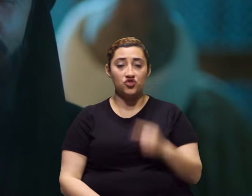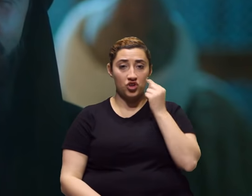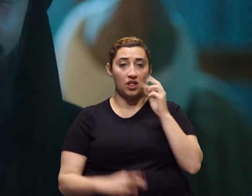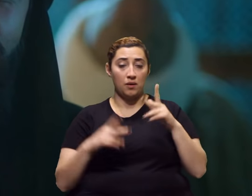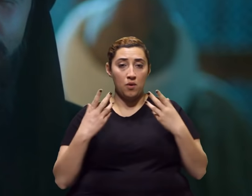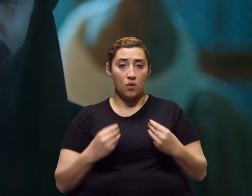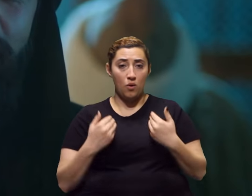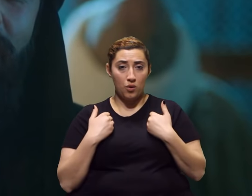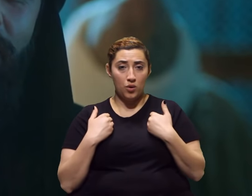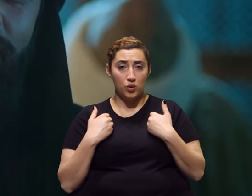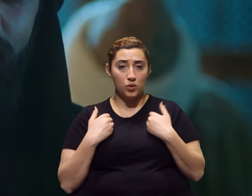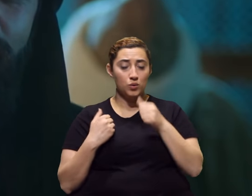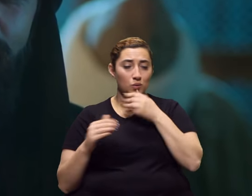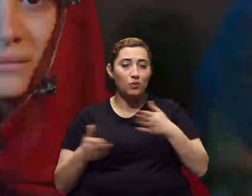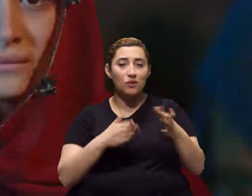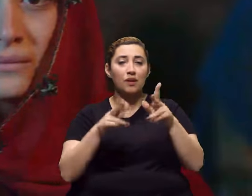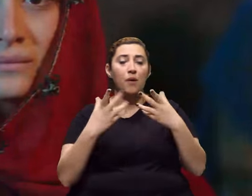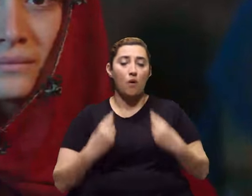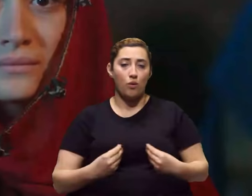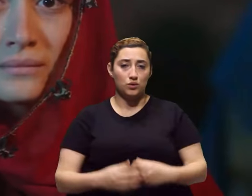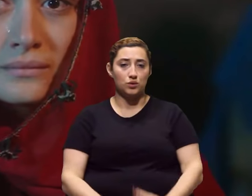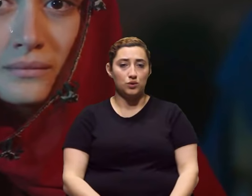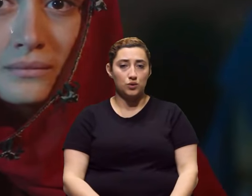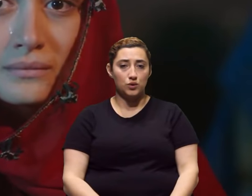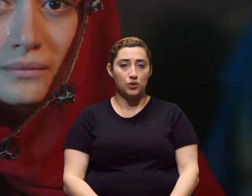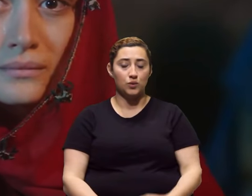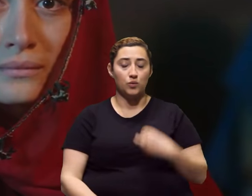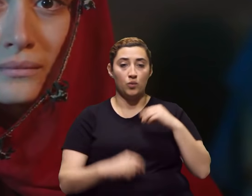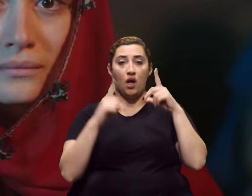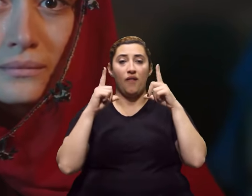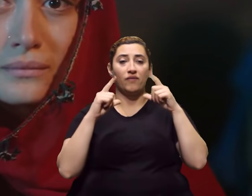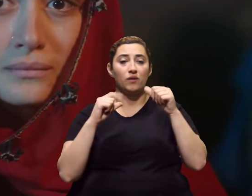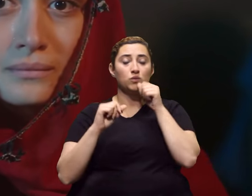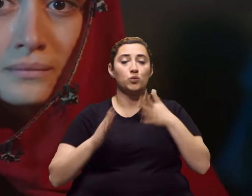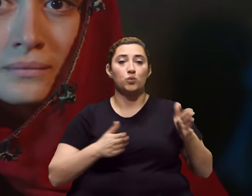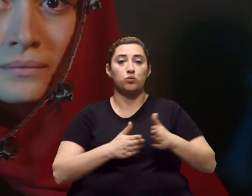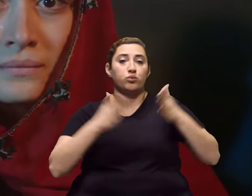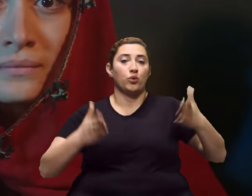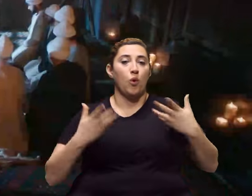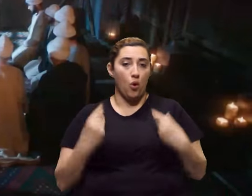Dirildik, pınar olduk. İrkildik, ırmak olduk.